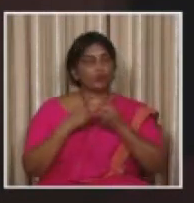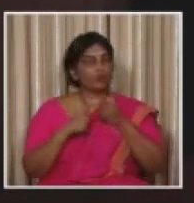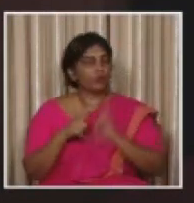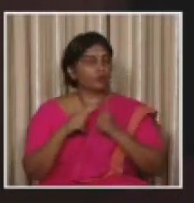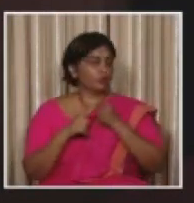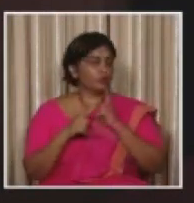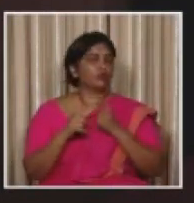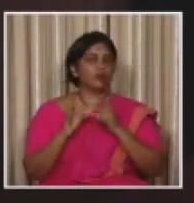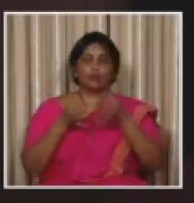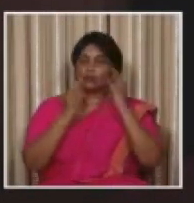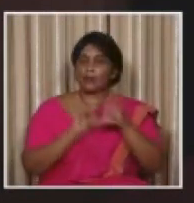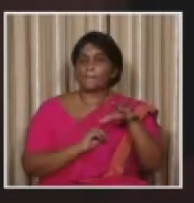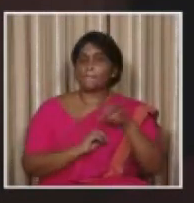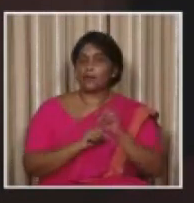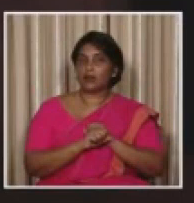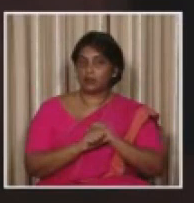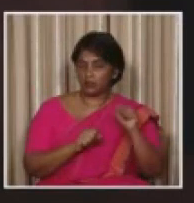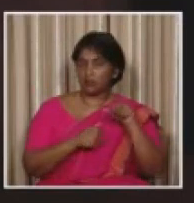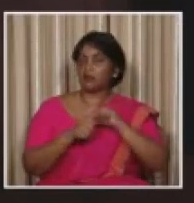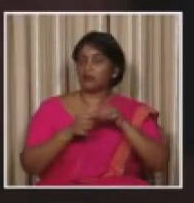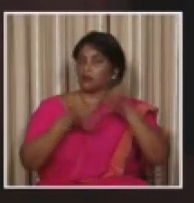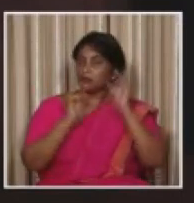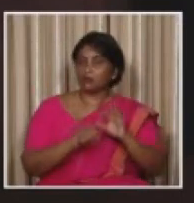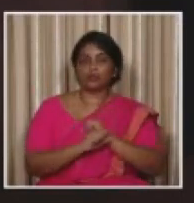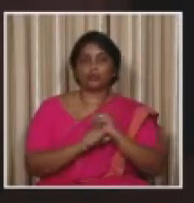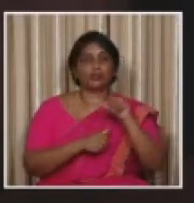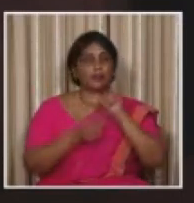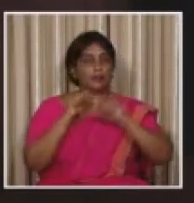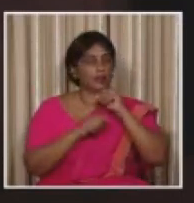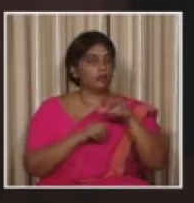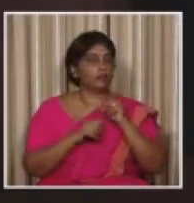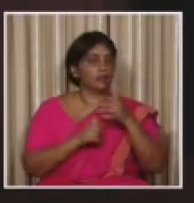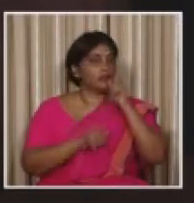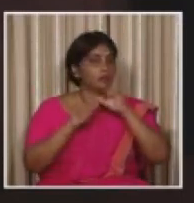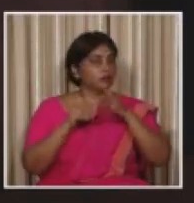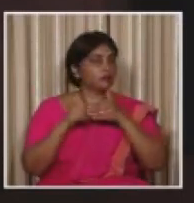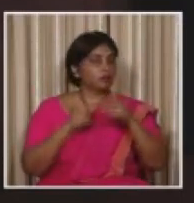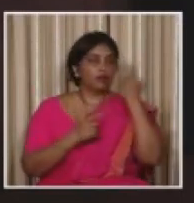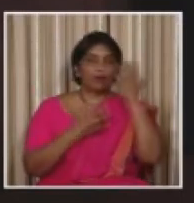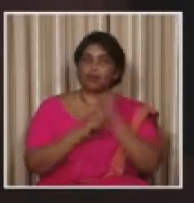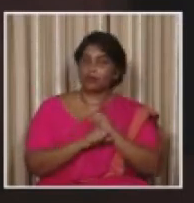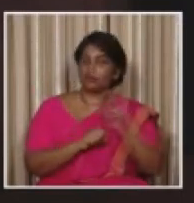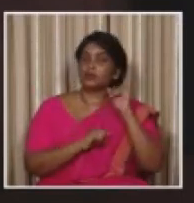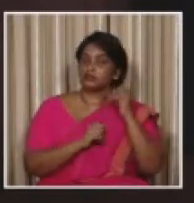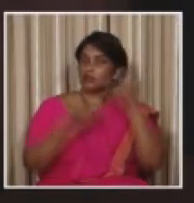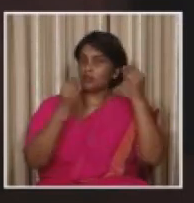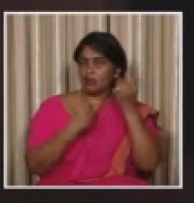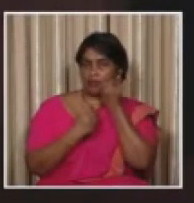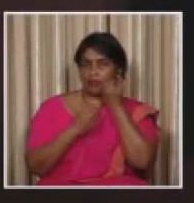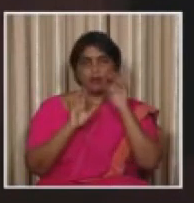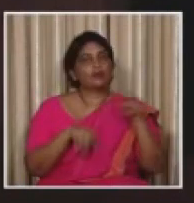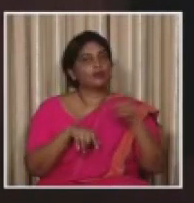තියෙනවා නිසලස භාවිතා නොවන ආයතන නිසලස භාවිතා නොවන ඖෂධ සහය ඖෂධ වලින් මෙතෙක් සොයා නොගත් සමහර විට අසාත්මිකතා ඇති